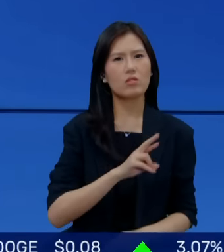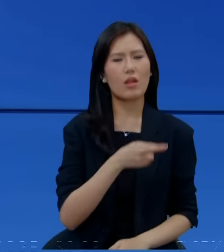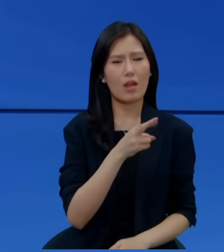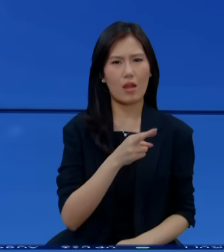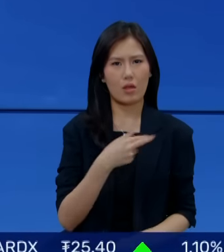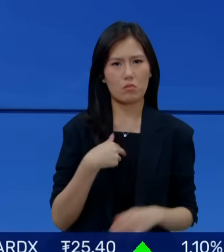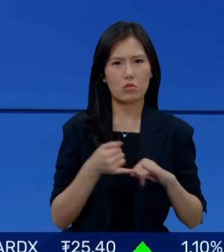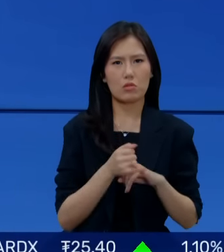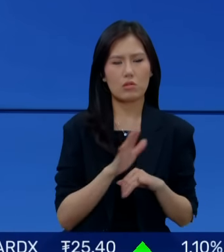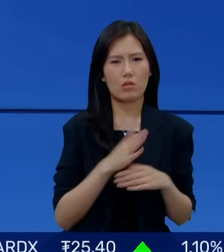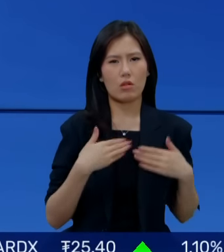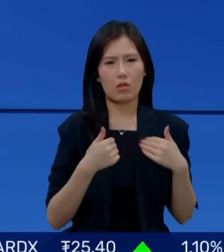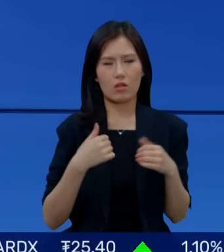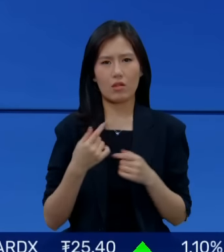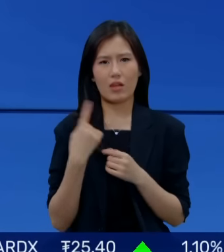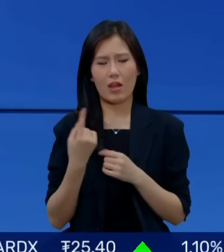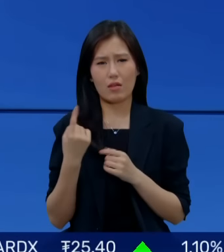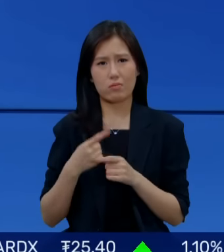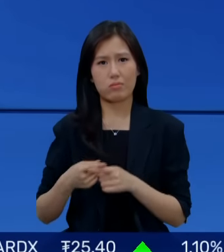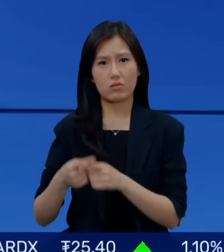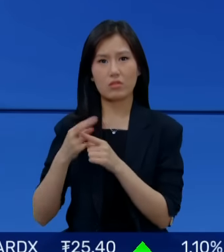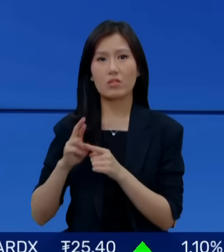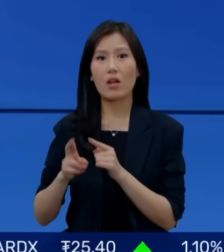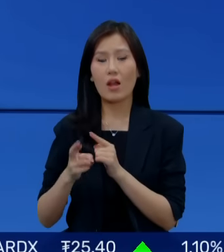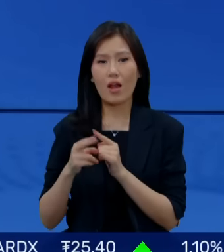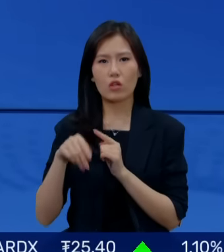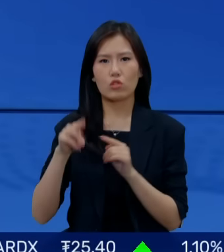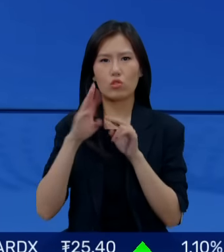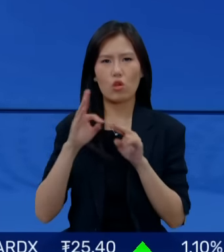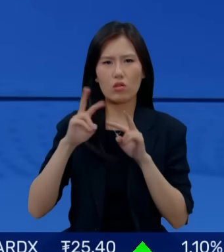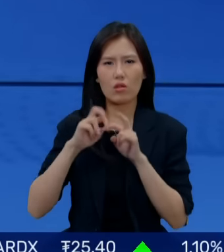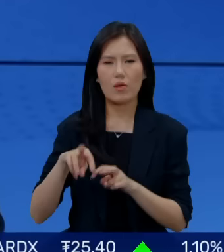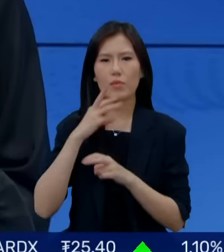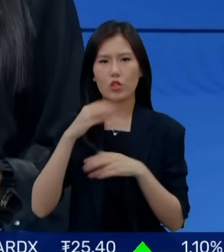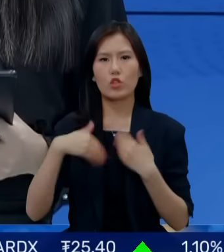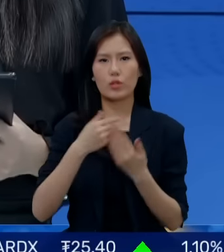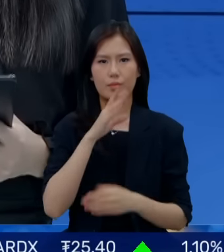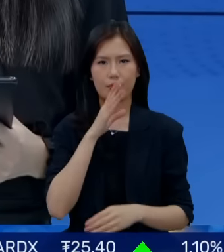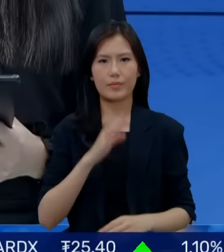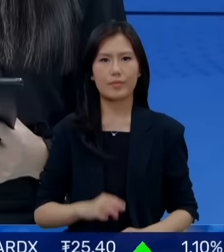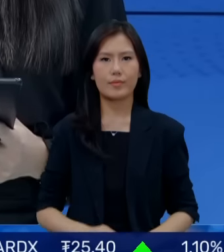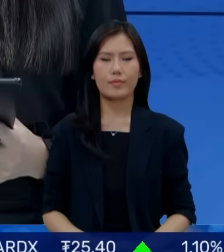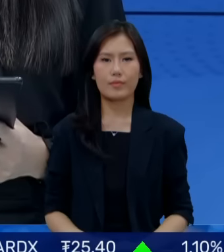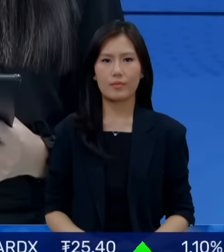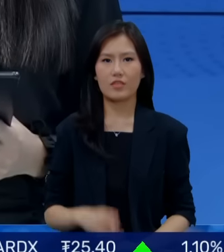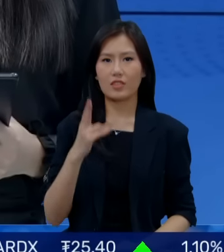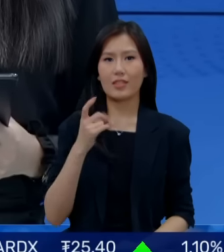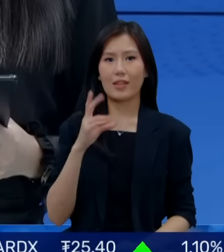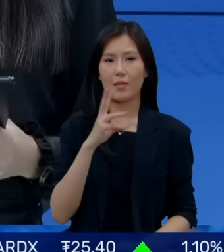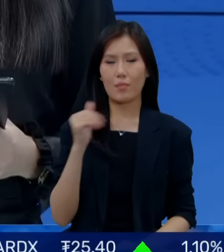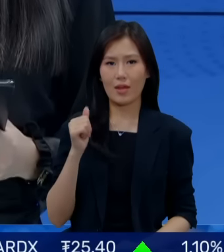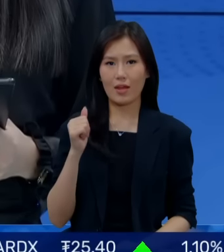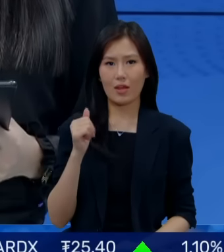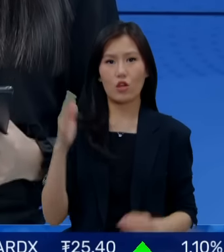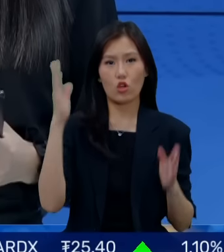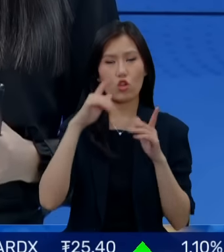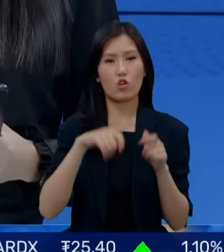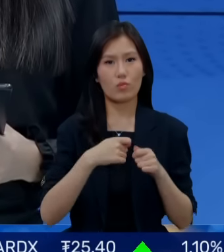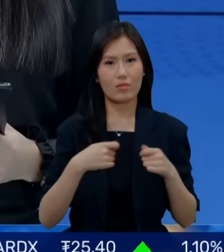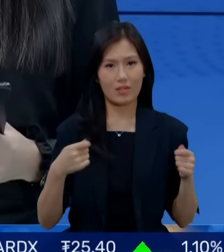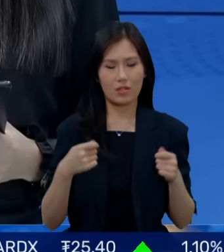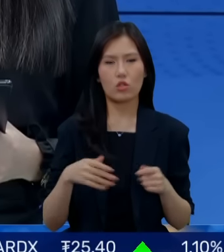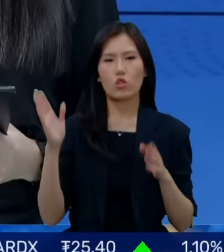ингэж их нэмэгдээд байгаа талаарх тоо мэдээллийг өнөөдрийн дата дуран болонгаар хөрөх болно. Орой минь цэндмаа. Орой минь.